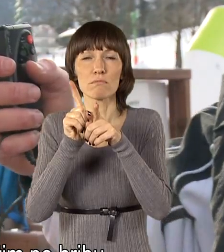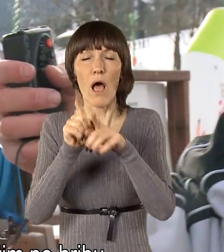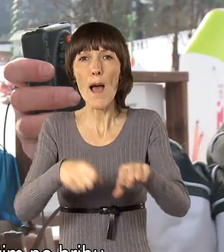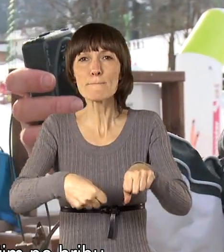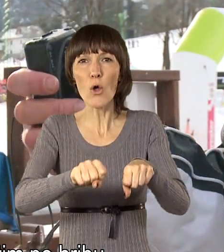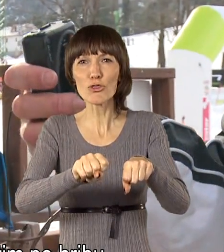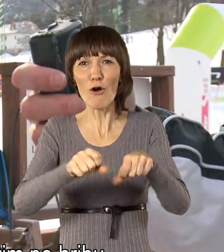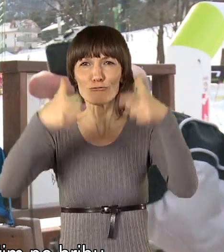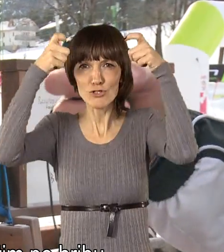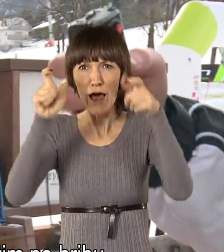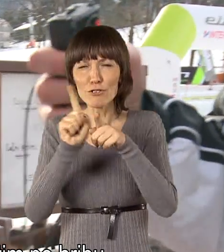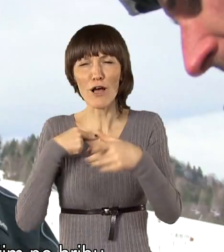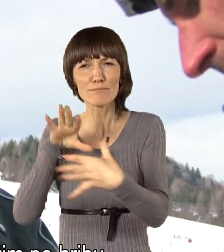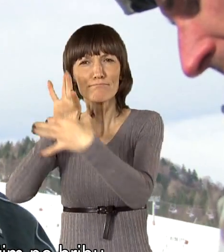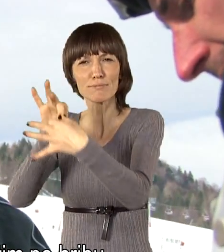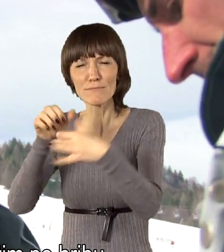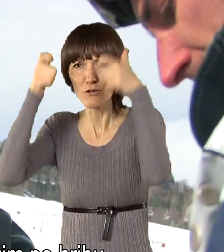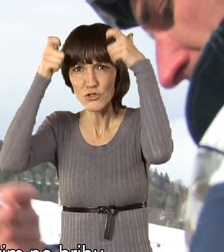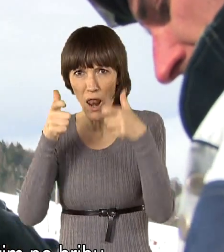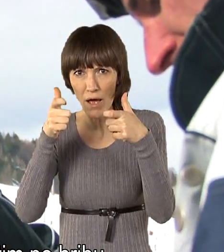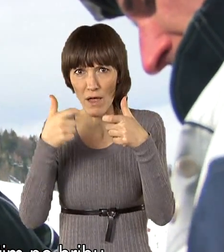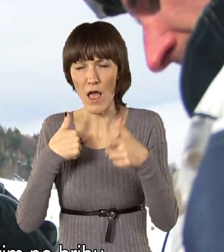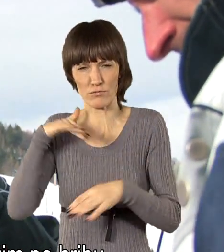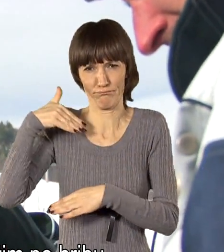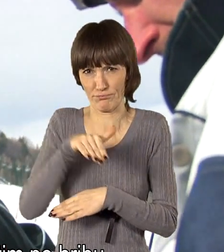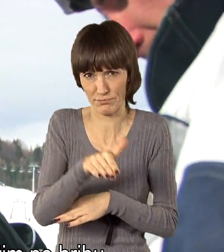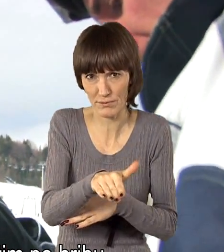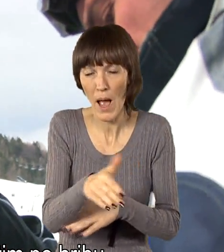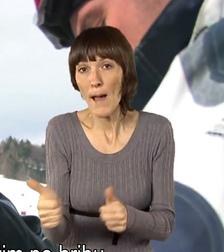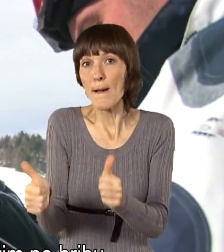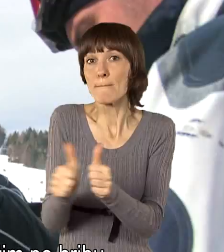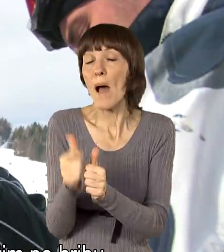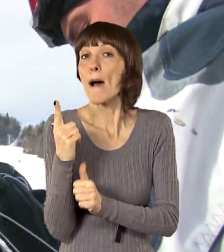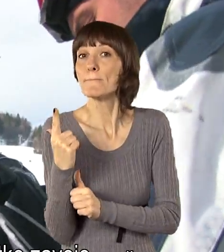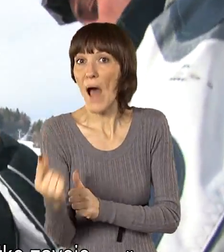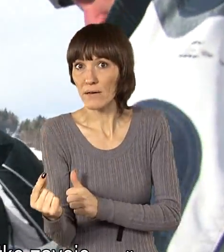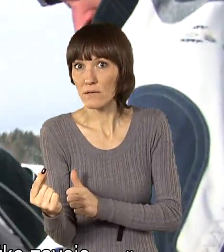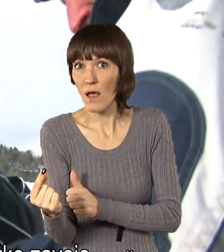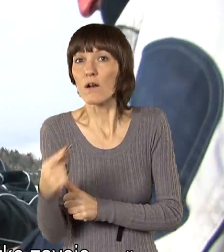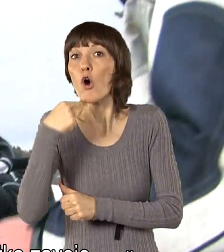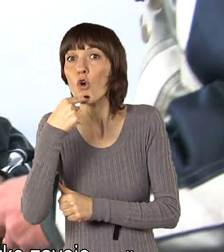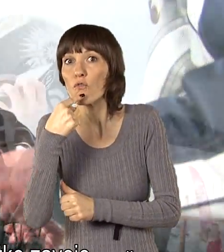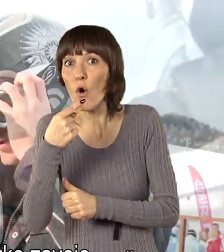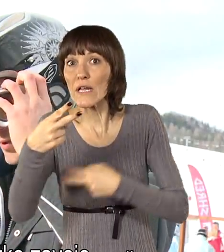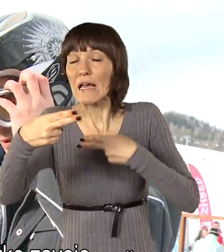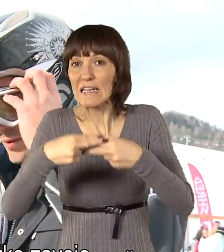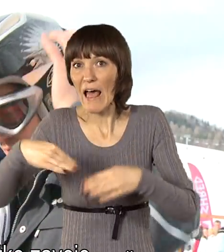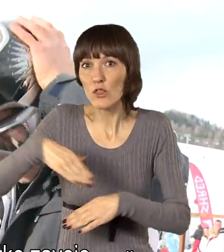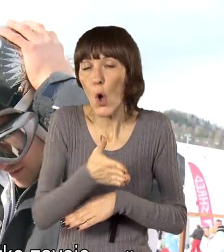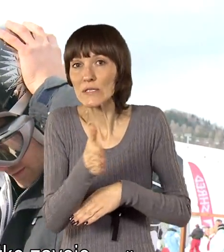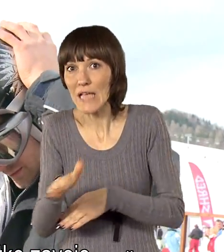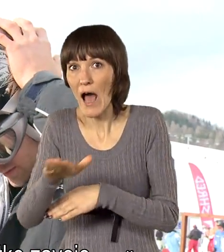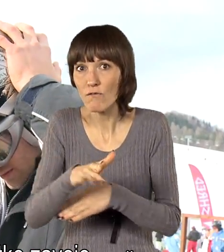jaz se spustim dol po hribu, partner me pa samo usmerja, reče, ja, malo bolj na široko, malo bolj